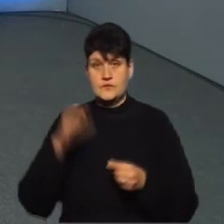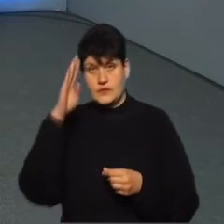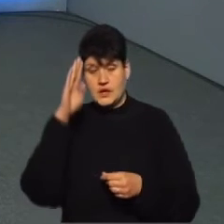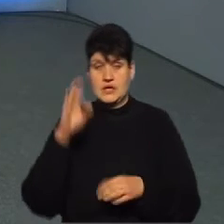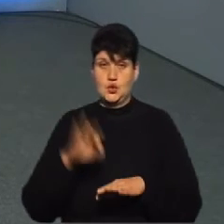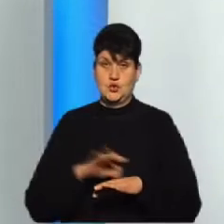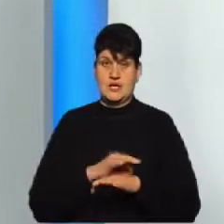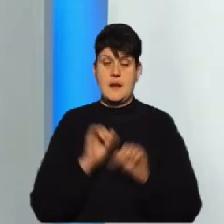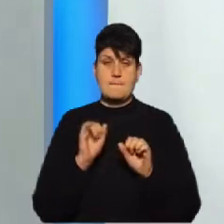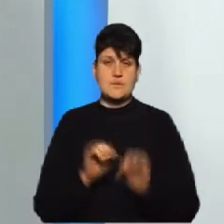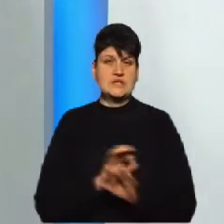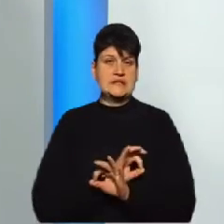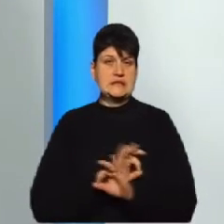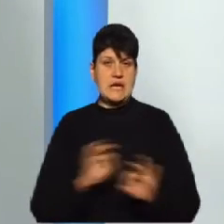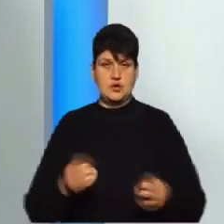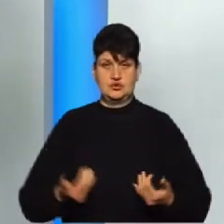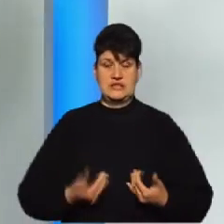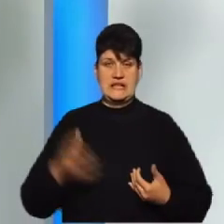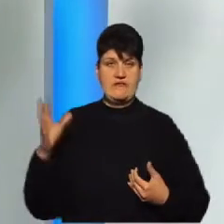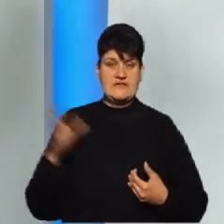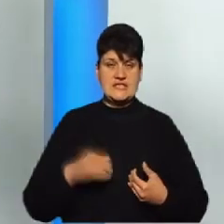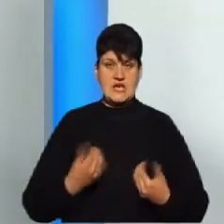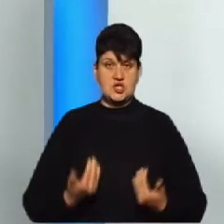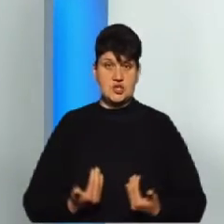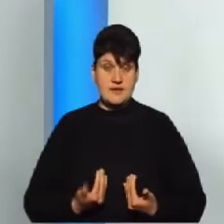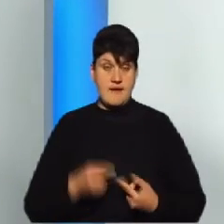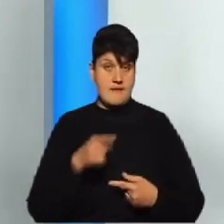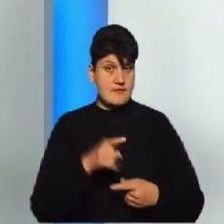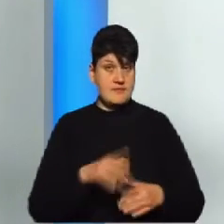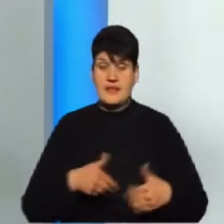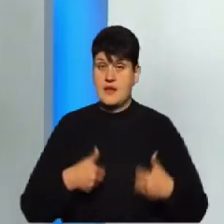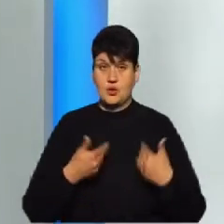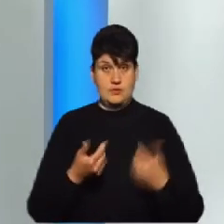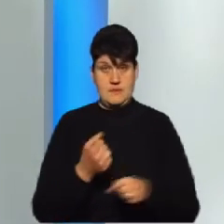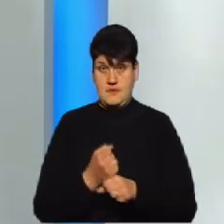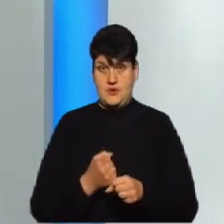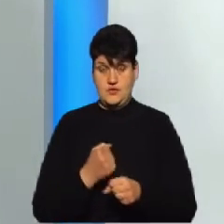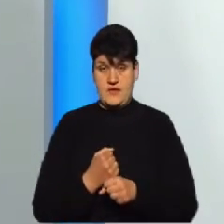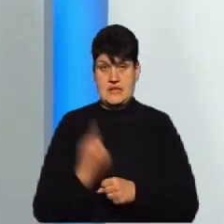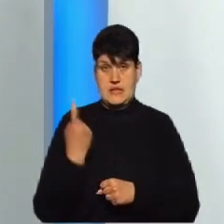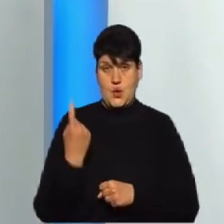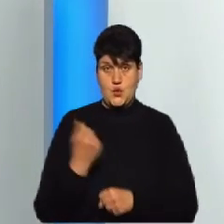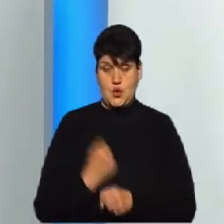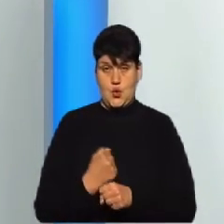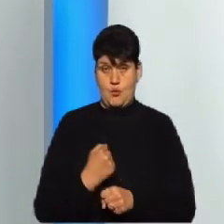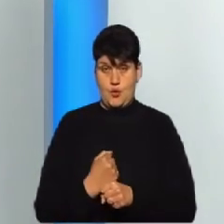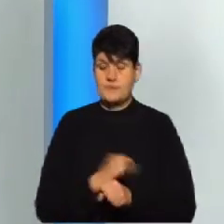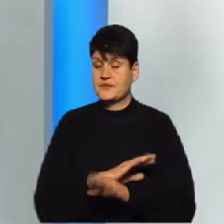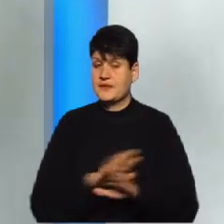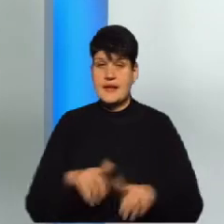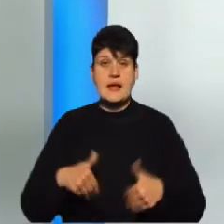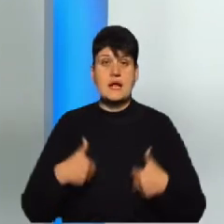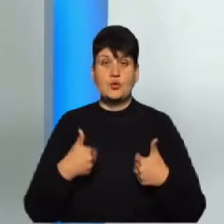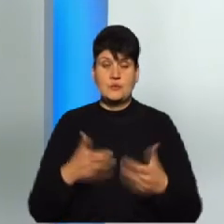прожити все життя, але їм не рекомендується працювати на одній роботі, ага. Їм не рекомендується спільно